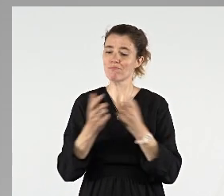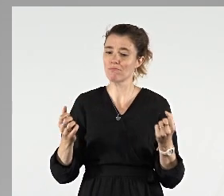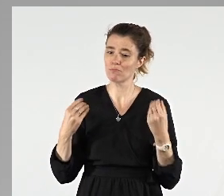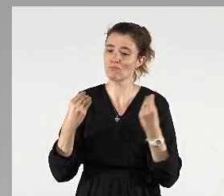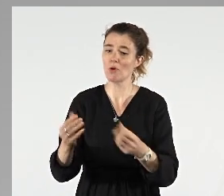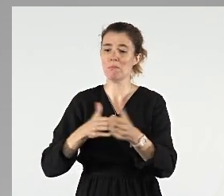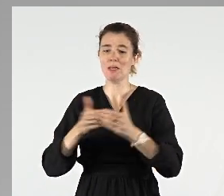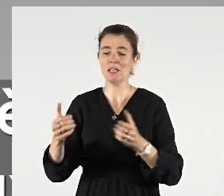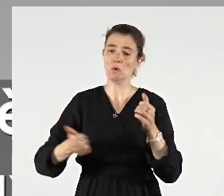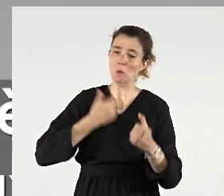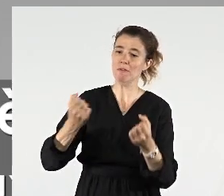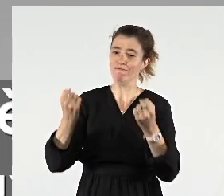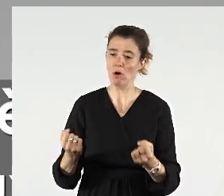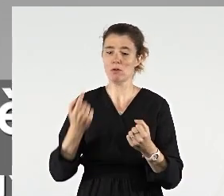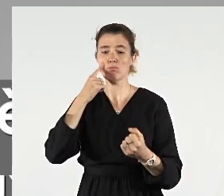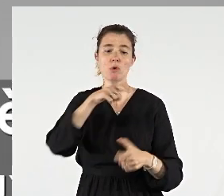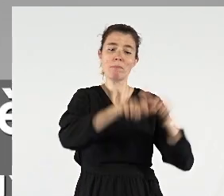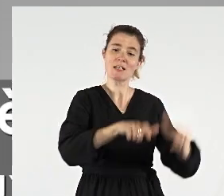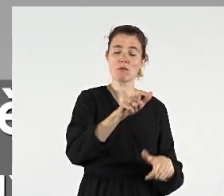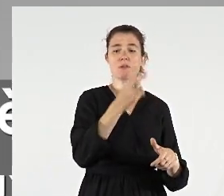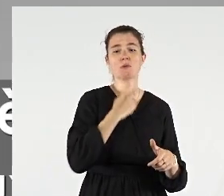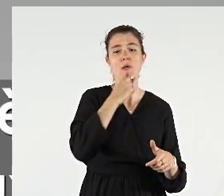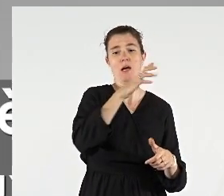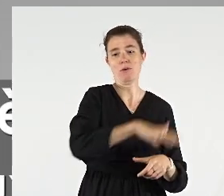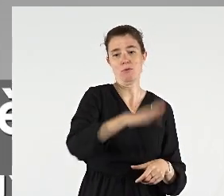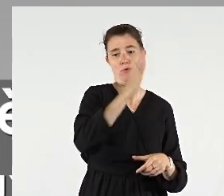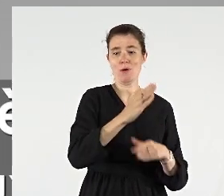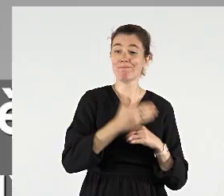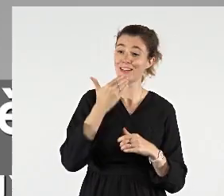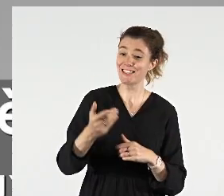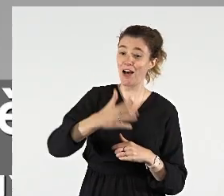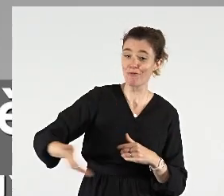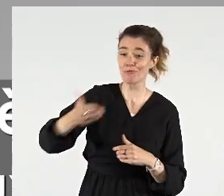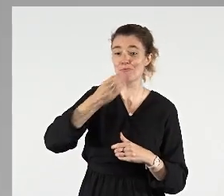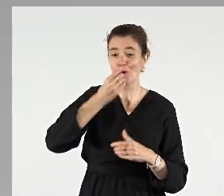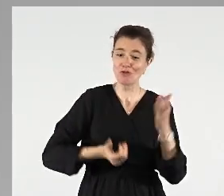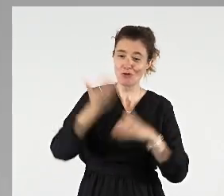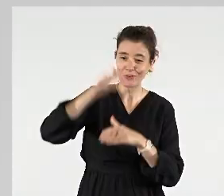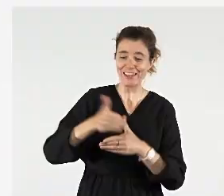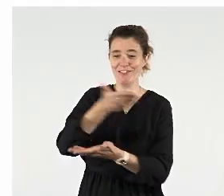concitoyens. Merci à vous, je vous souhaite une très belle journée d'échanges et de travaux.